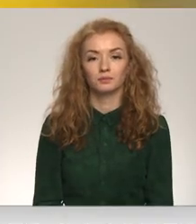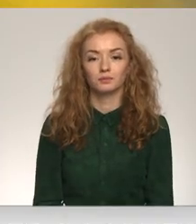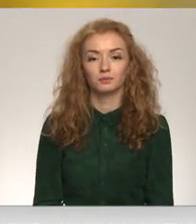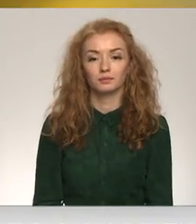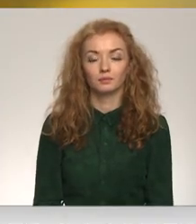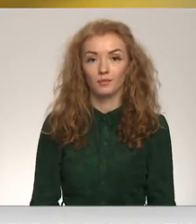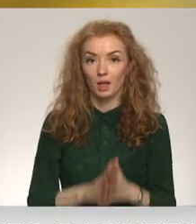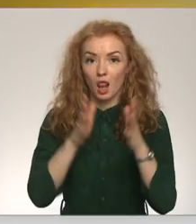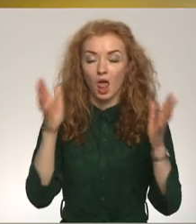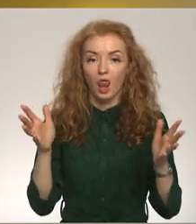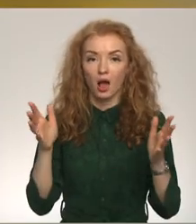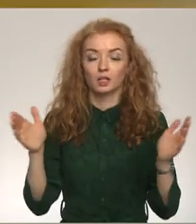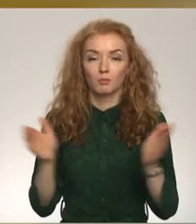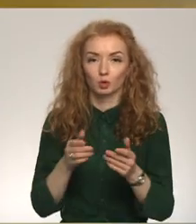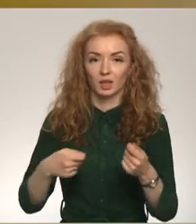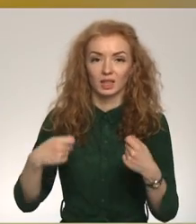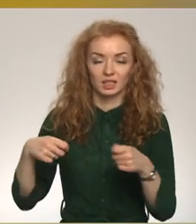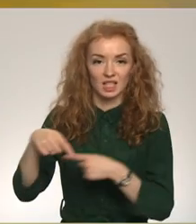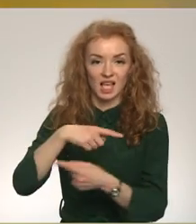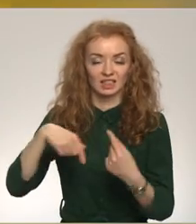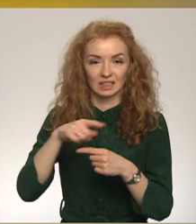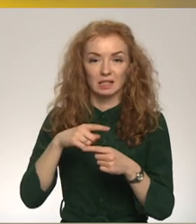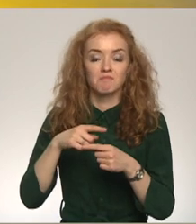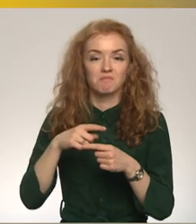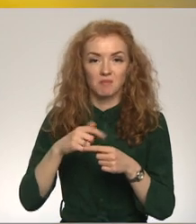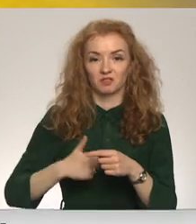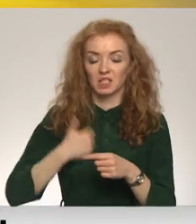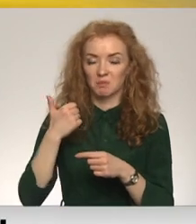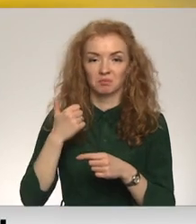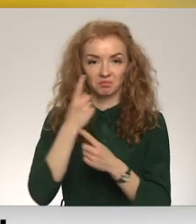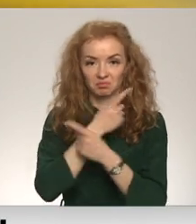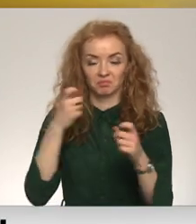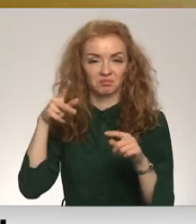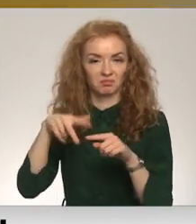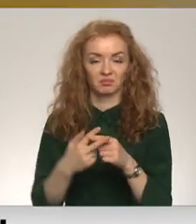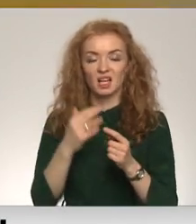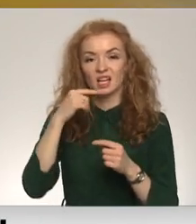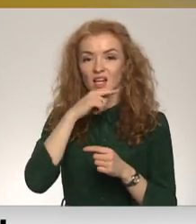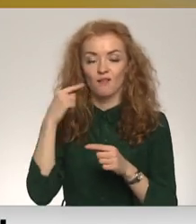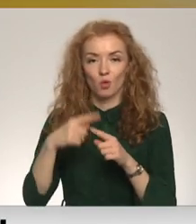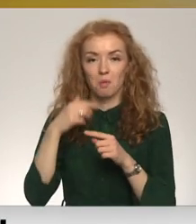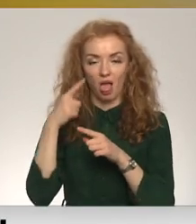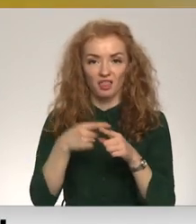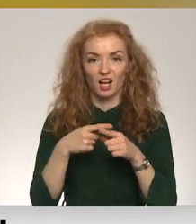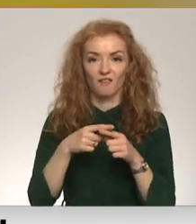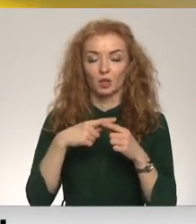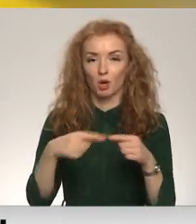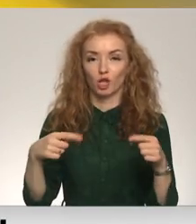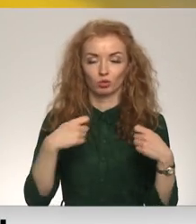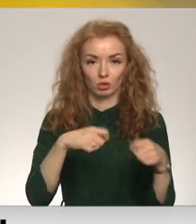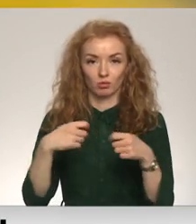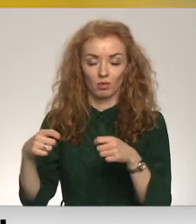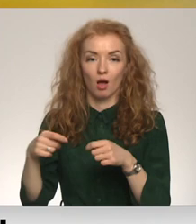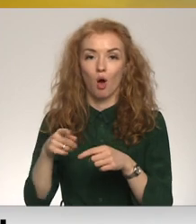Lielākās mazumtirdzniecības ķēdes paziņojušas, ka pārtrauks Krievijas un Baltkrievijas preču tirdzniecību. Jūtamu produktu trūkumu